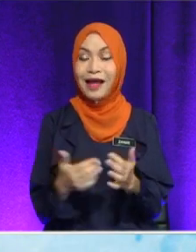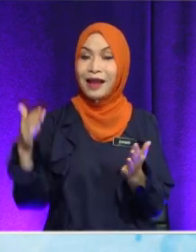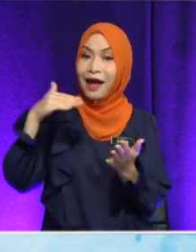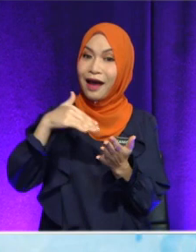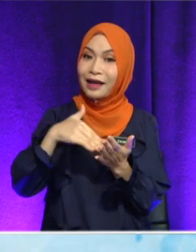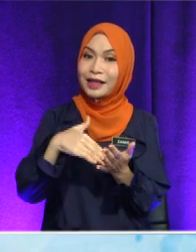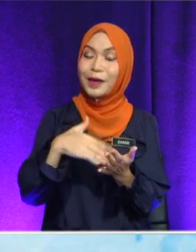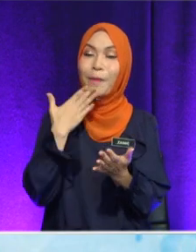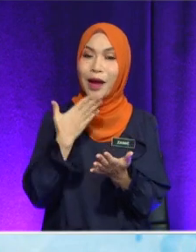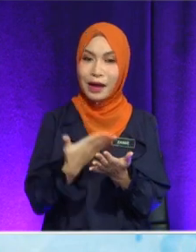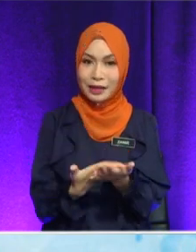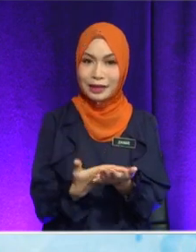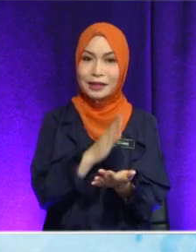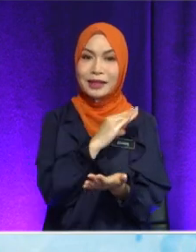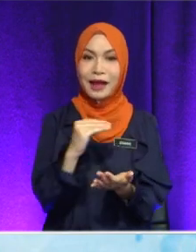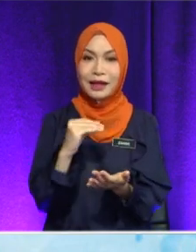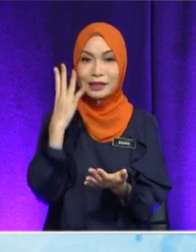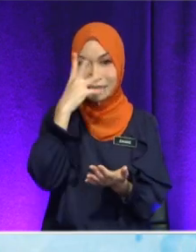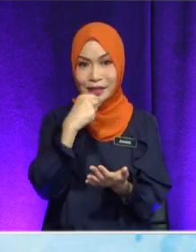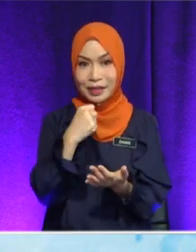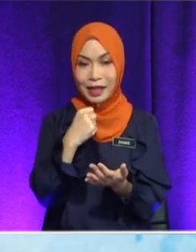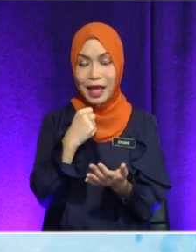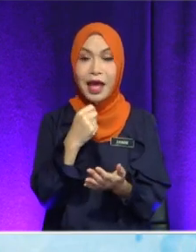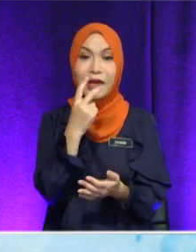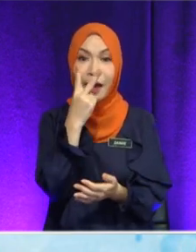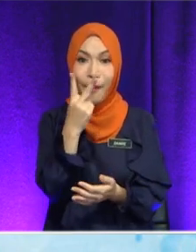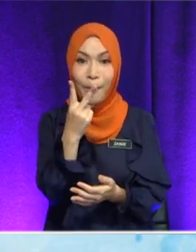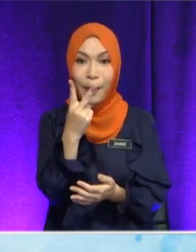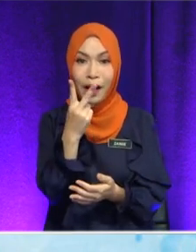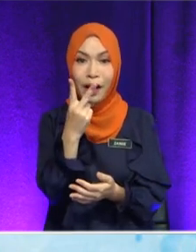itu akan mendapatkan hasil yang lebih dramatik semuanya